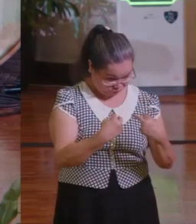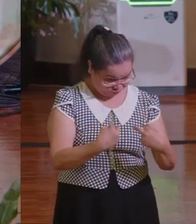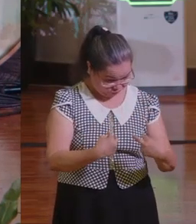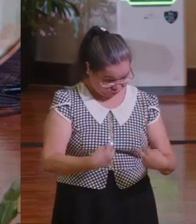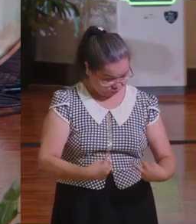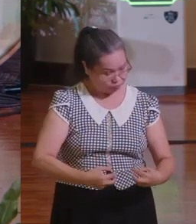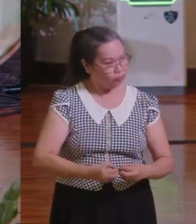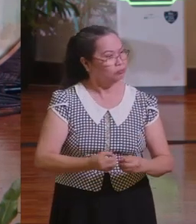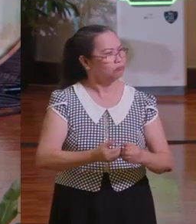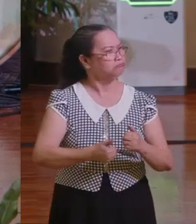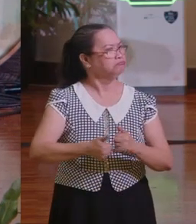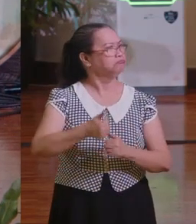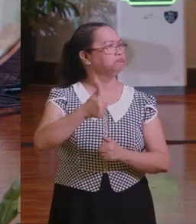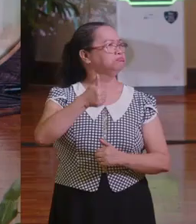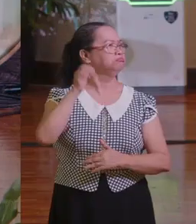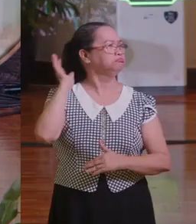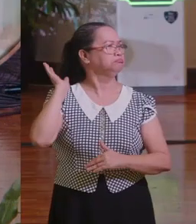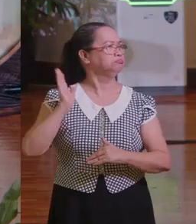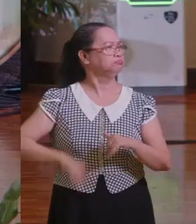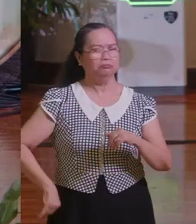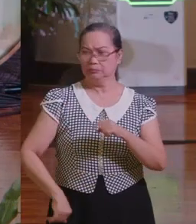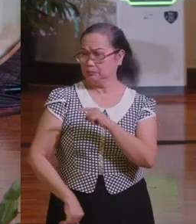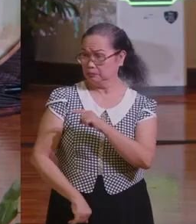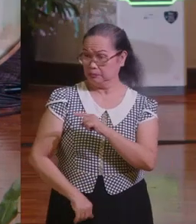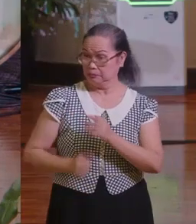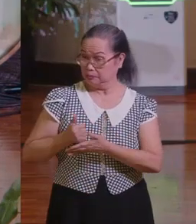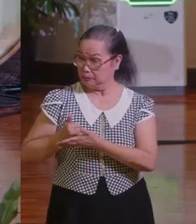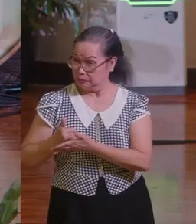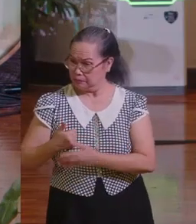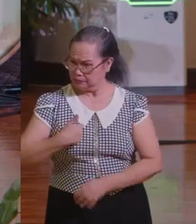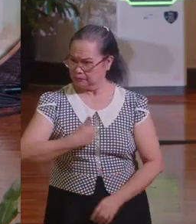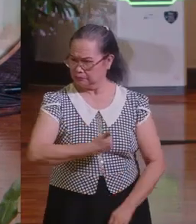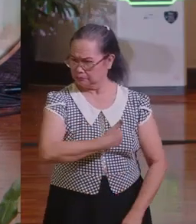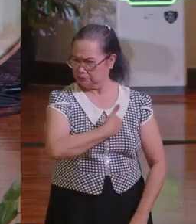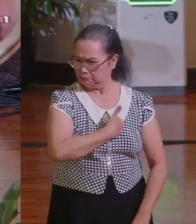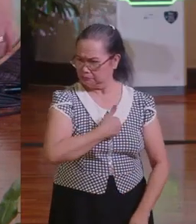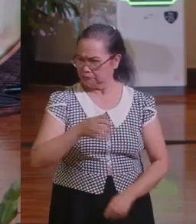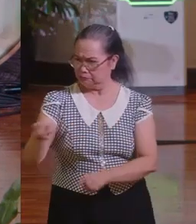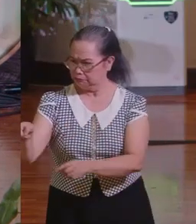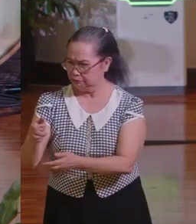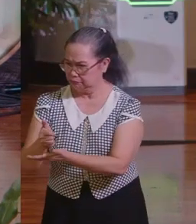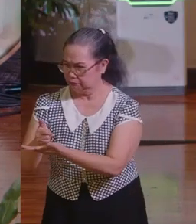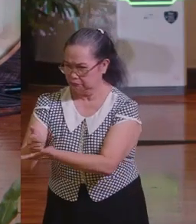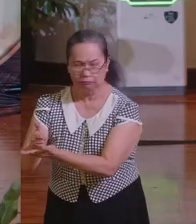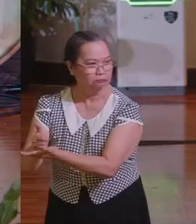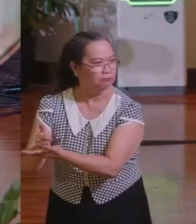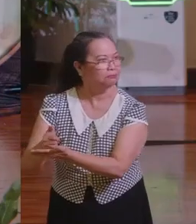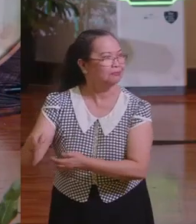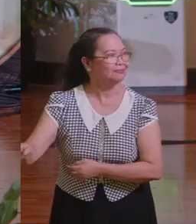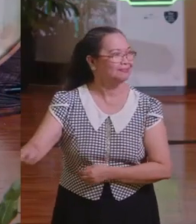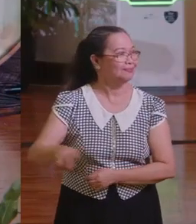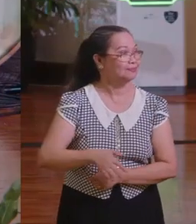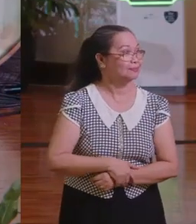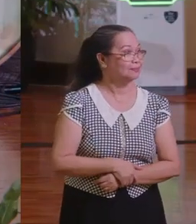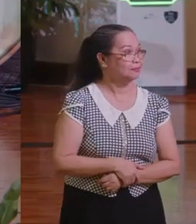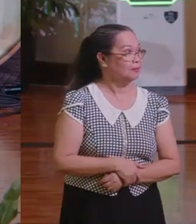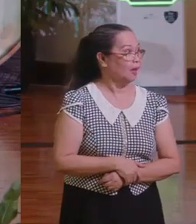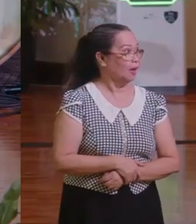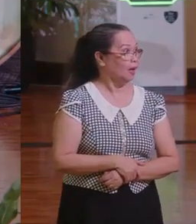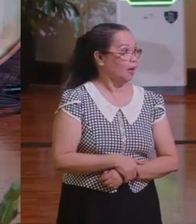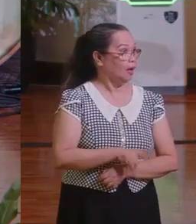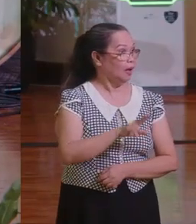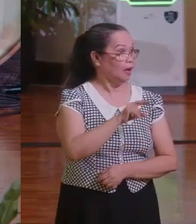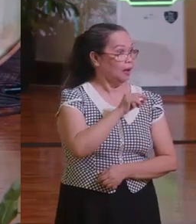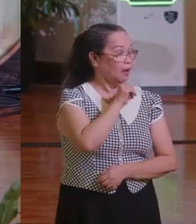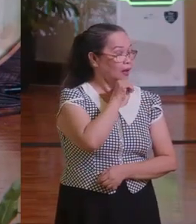na masigit dahil tayo tumutulong sa mga nanghihina. Ay, tinutulungan ko itong nanghihinang